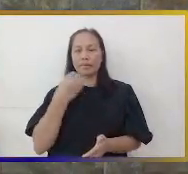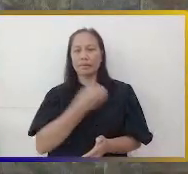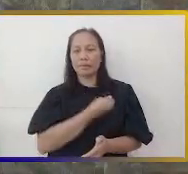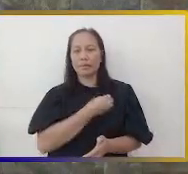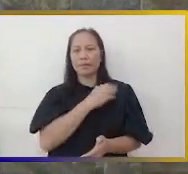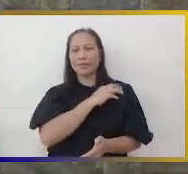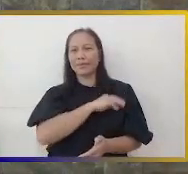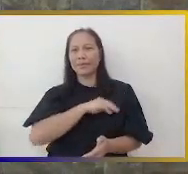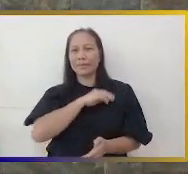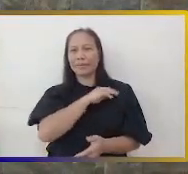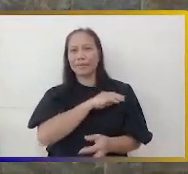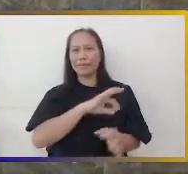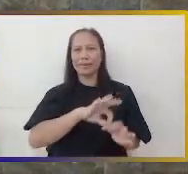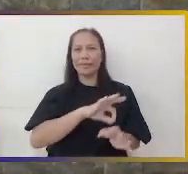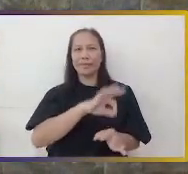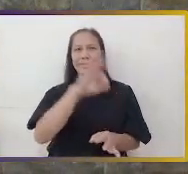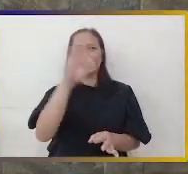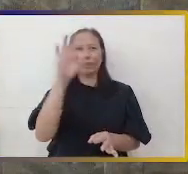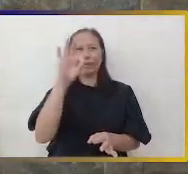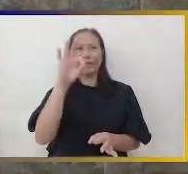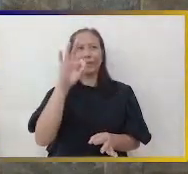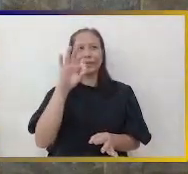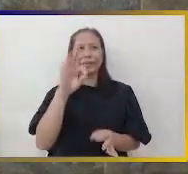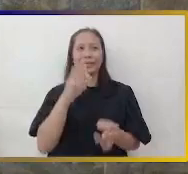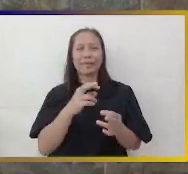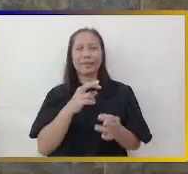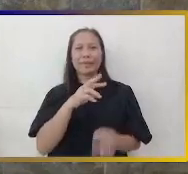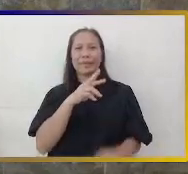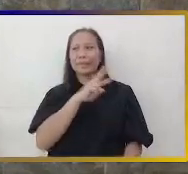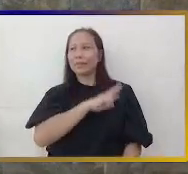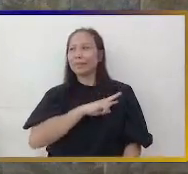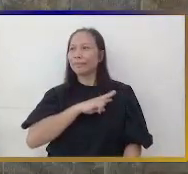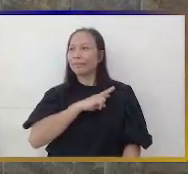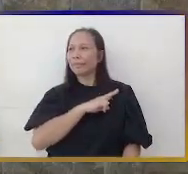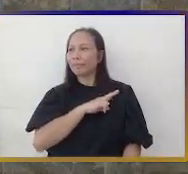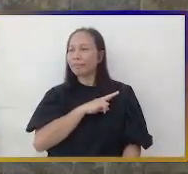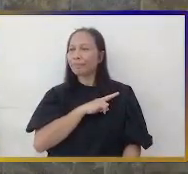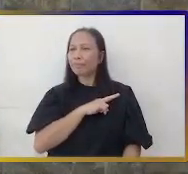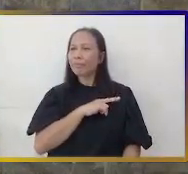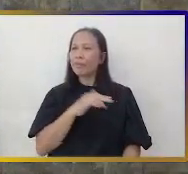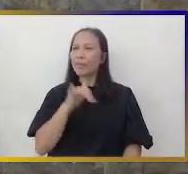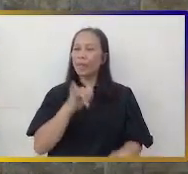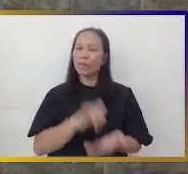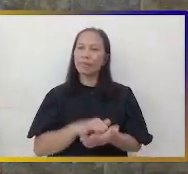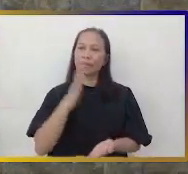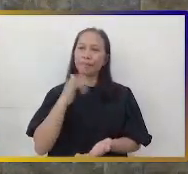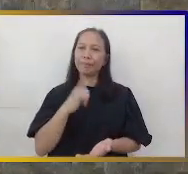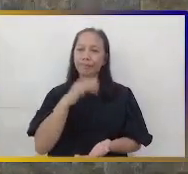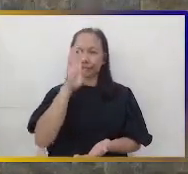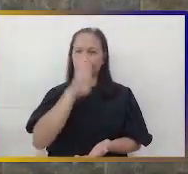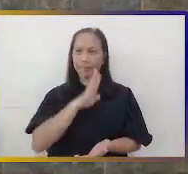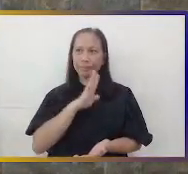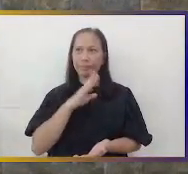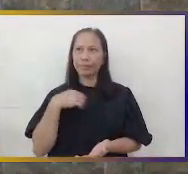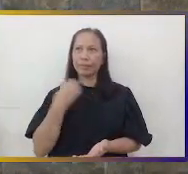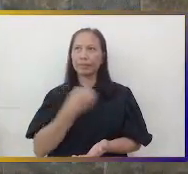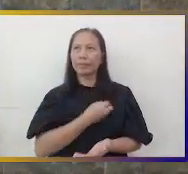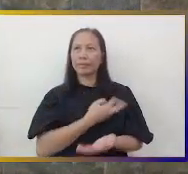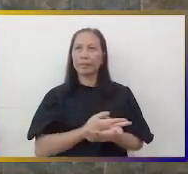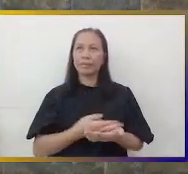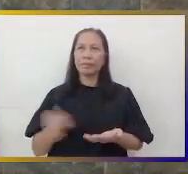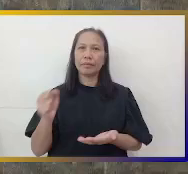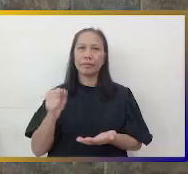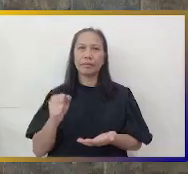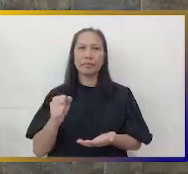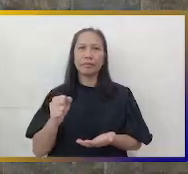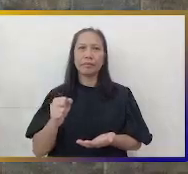values you see Hindi po natin kayang tanggihan kaya nga nasira yung relasyon natin e and exactly Ano po ang ginamit ng